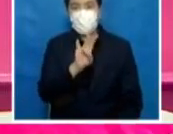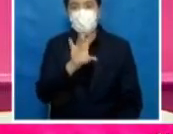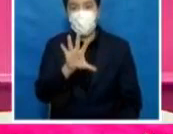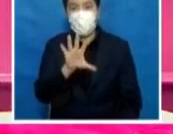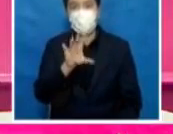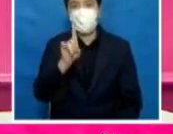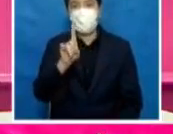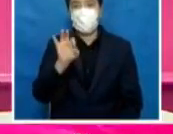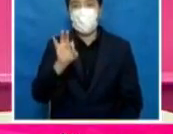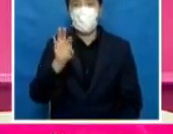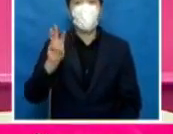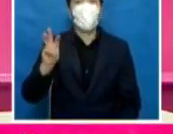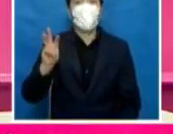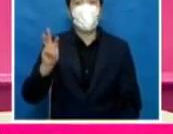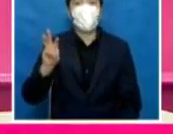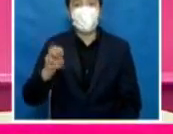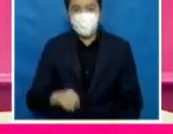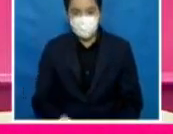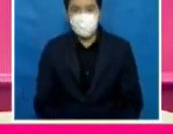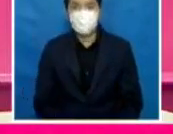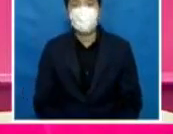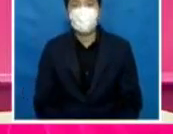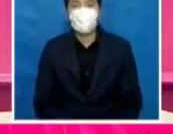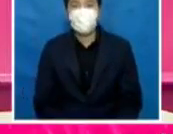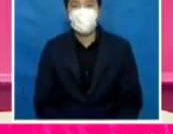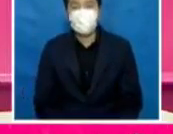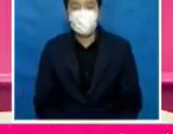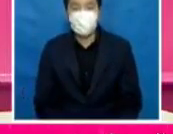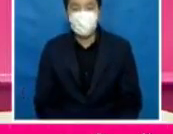7 5 1 9 6